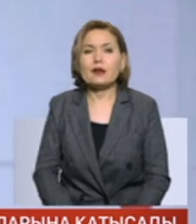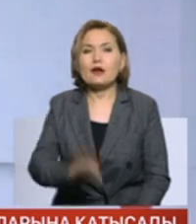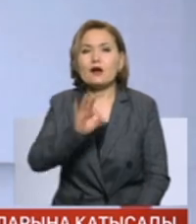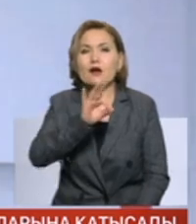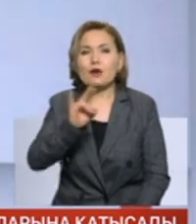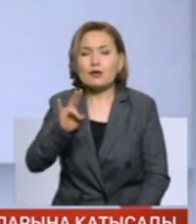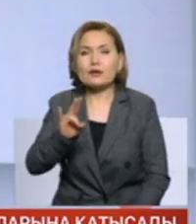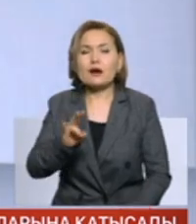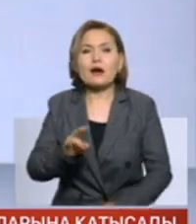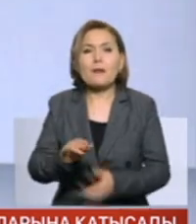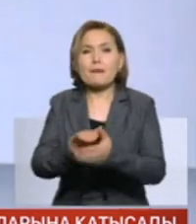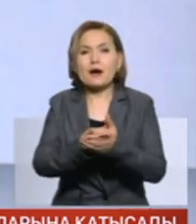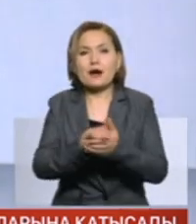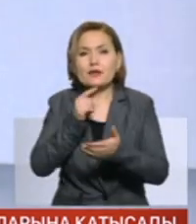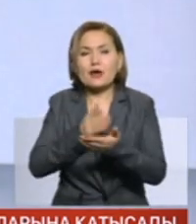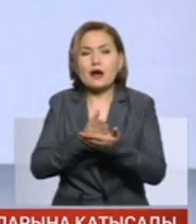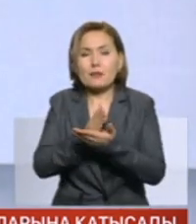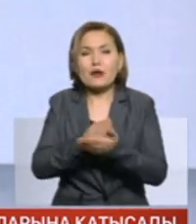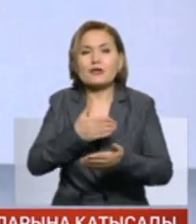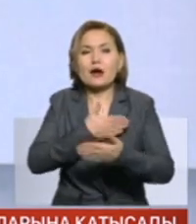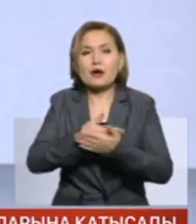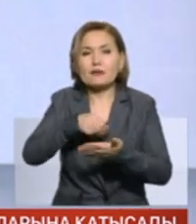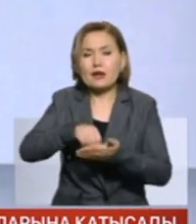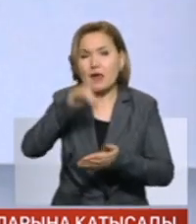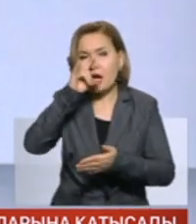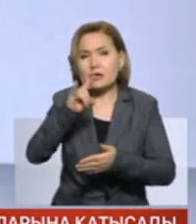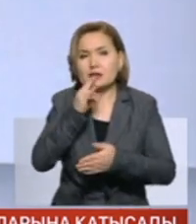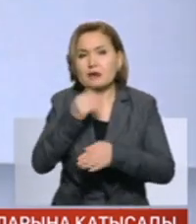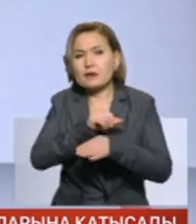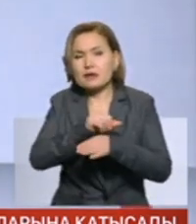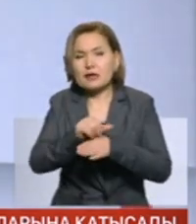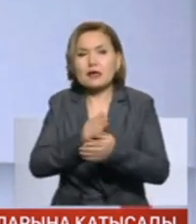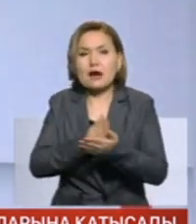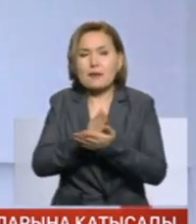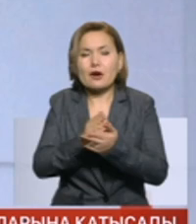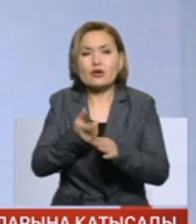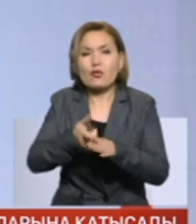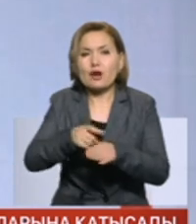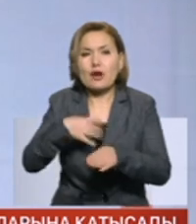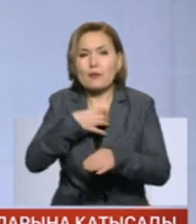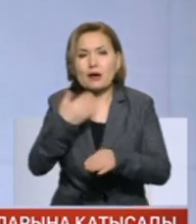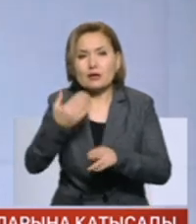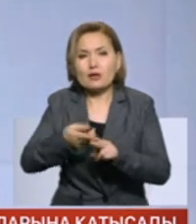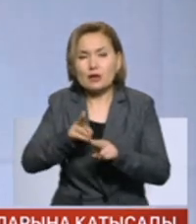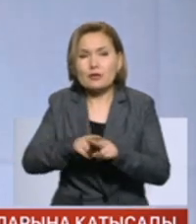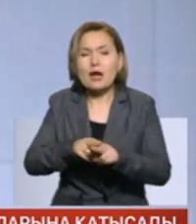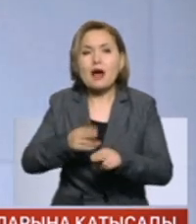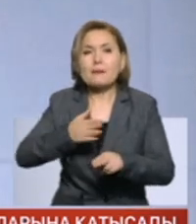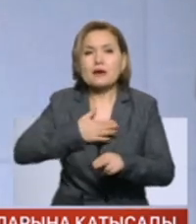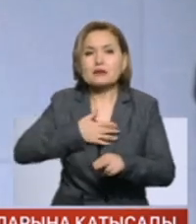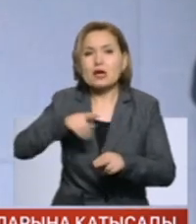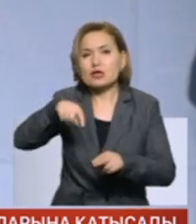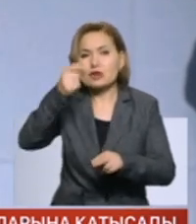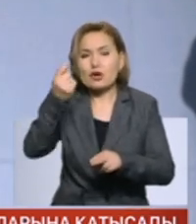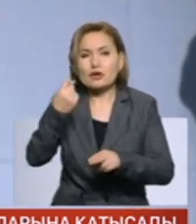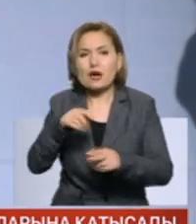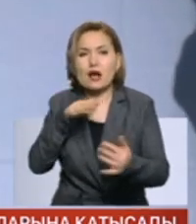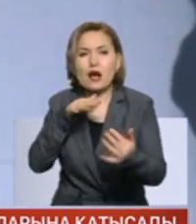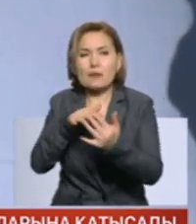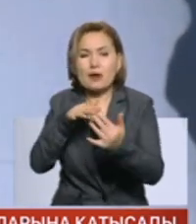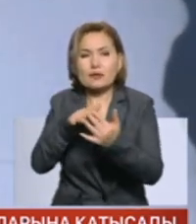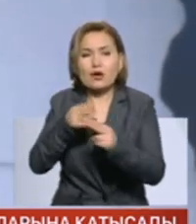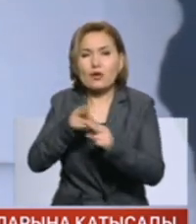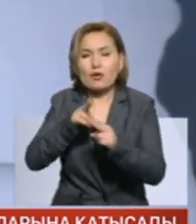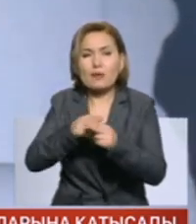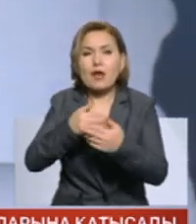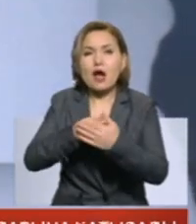Біркен ұлттар ұйымының бітімгерлік қызметіне атсалысуы Қазақстанның сыртқы саясатының маңызды бөлігі. Бұл біздің соғыс пен қақтығыстардың